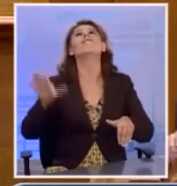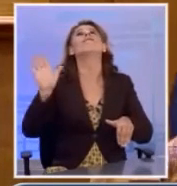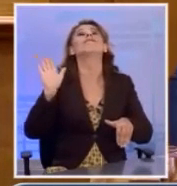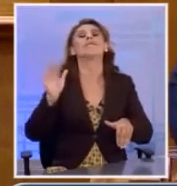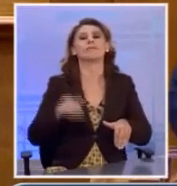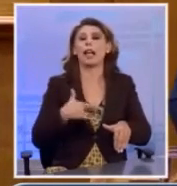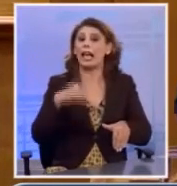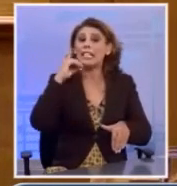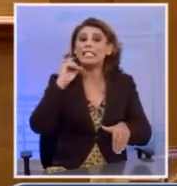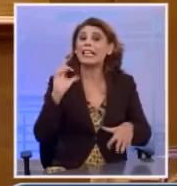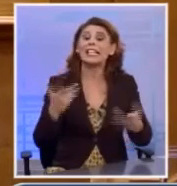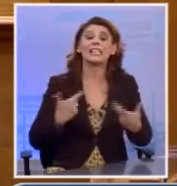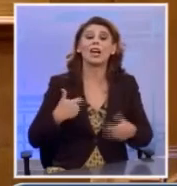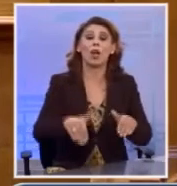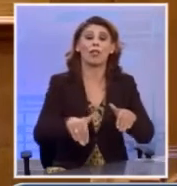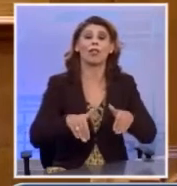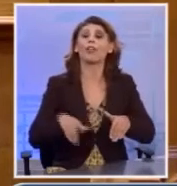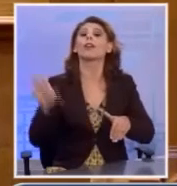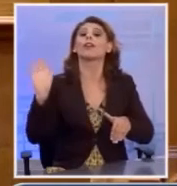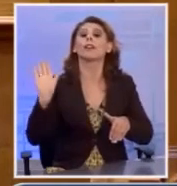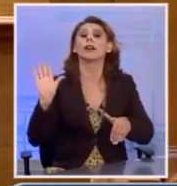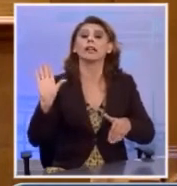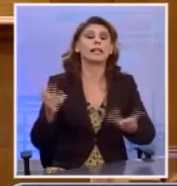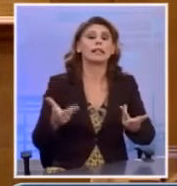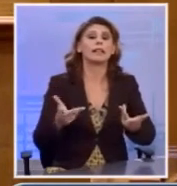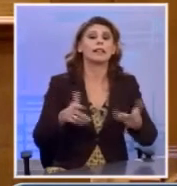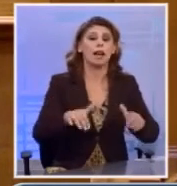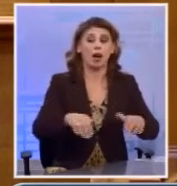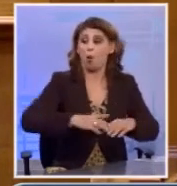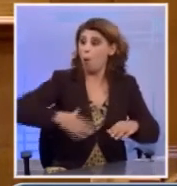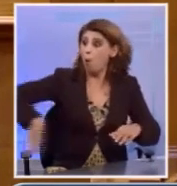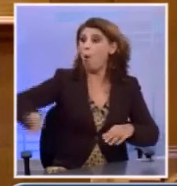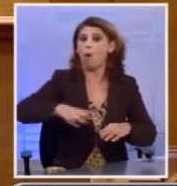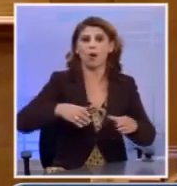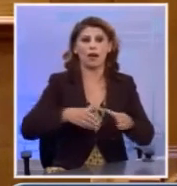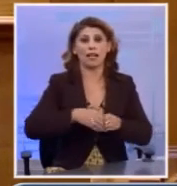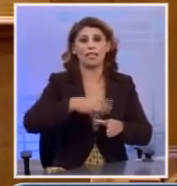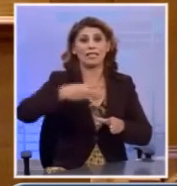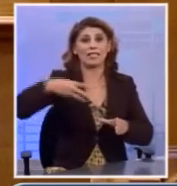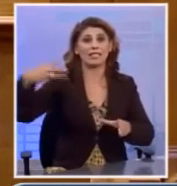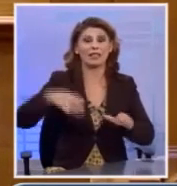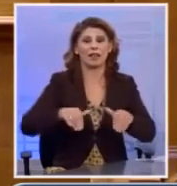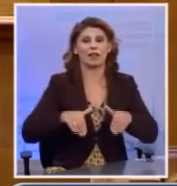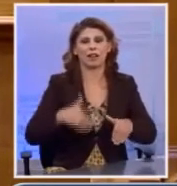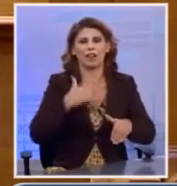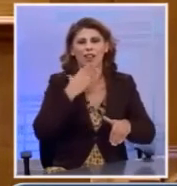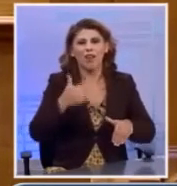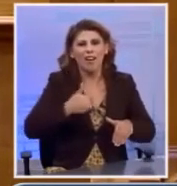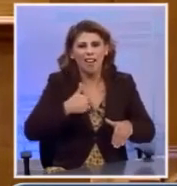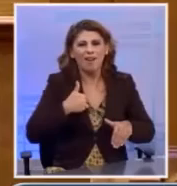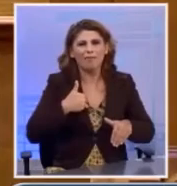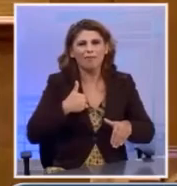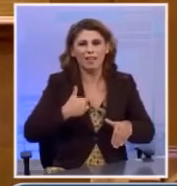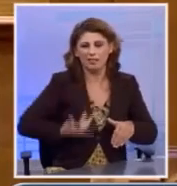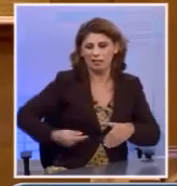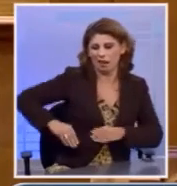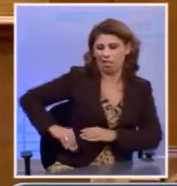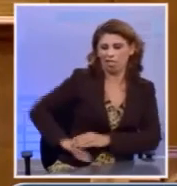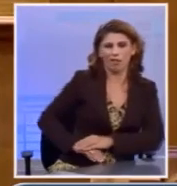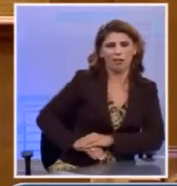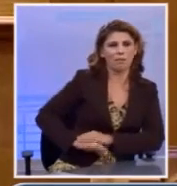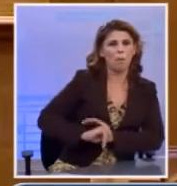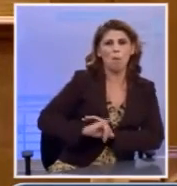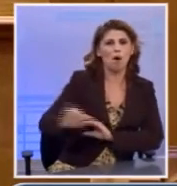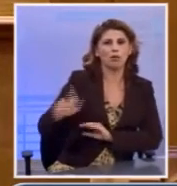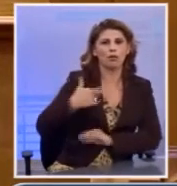γιατί δεν πρόκειται να κάνω πίσω και δεν πρόκειται να κάνουμε πίσω? Γιατί εμάς δεν μας έχει κανένα στο τσεπάκι του.